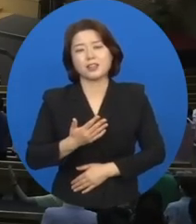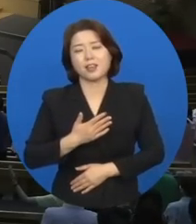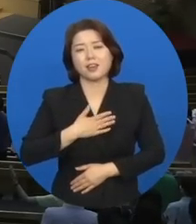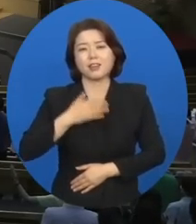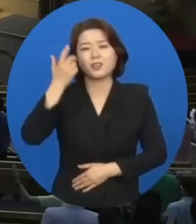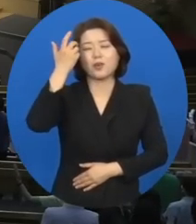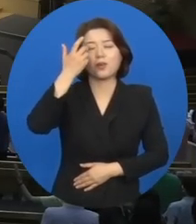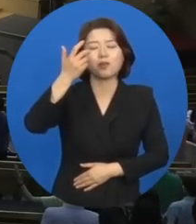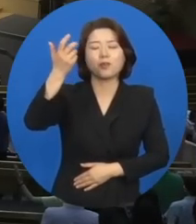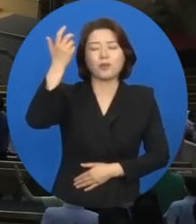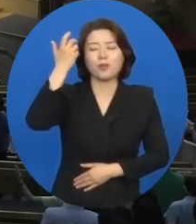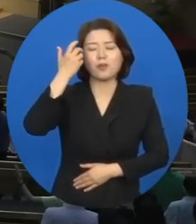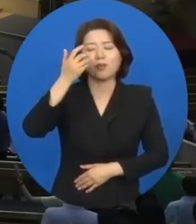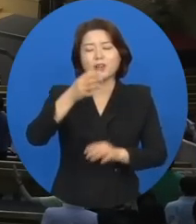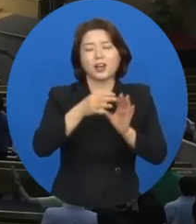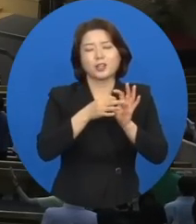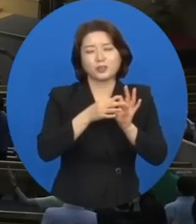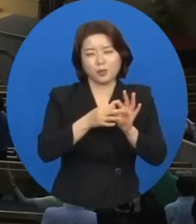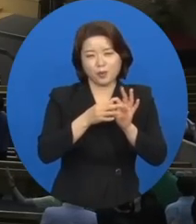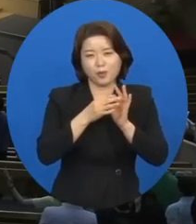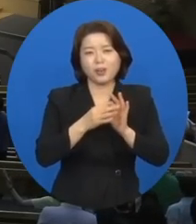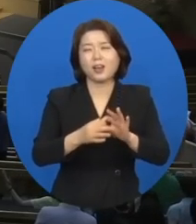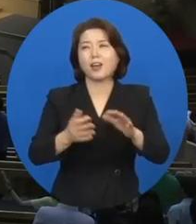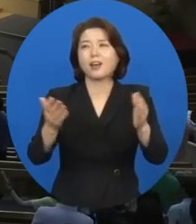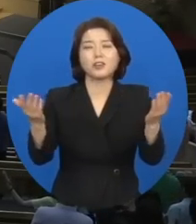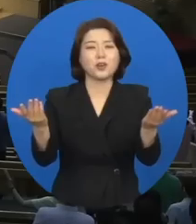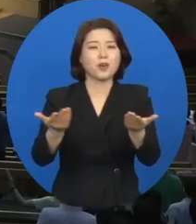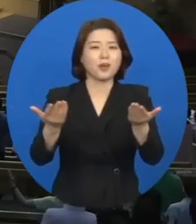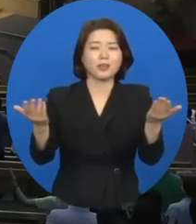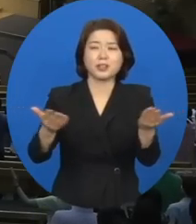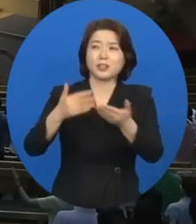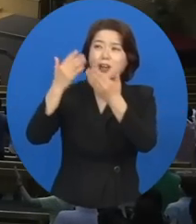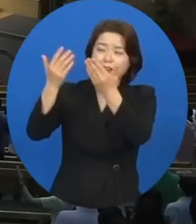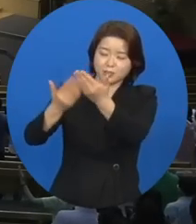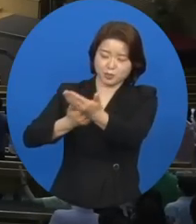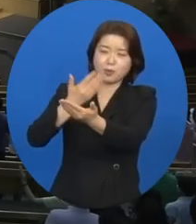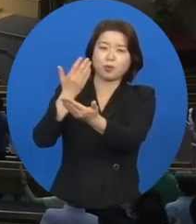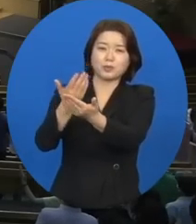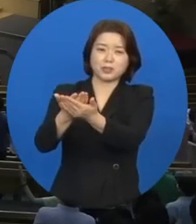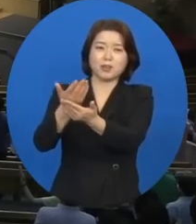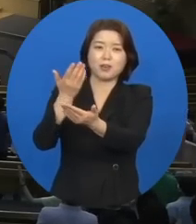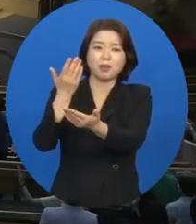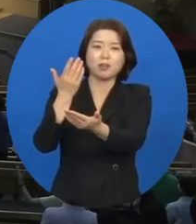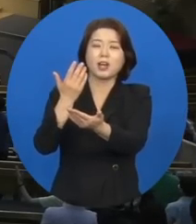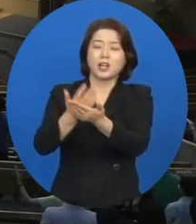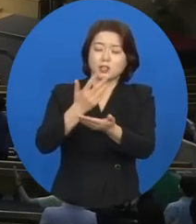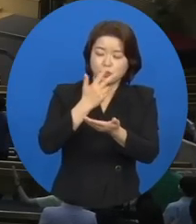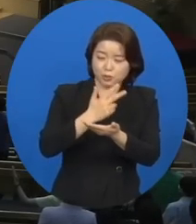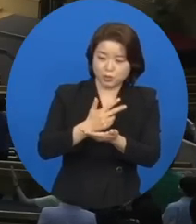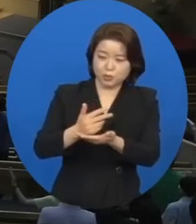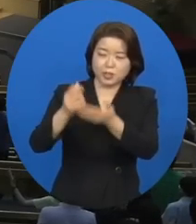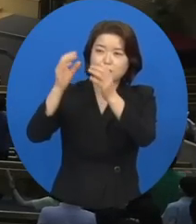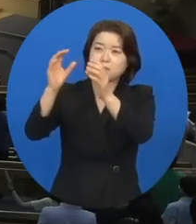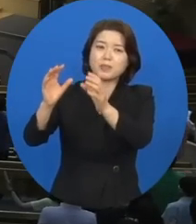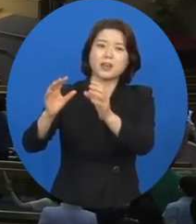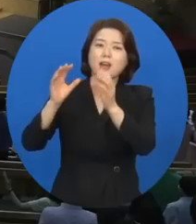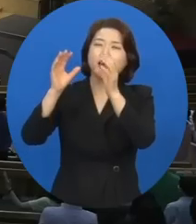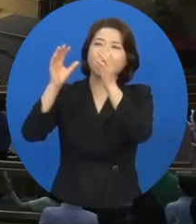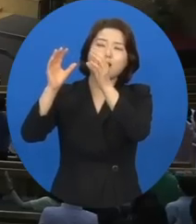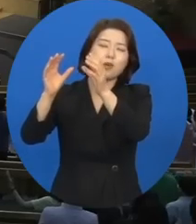연약한 내 영혼 통하여 일하소서.